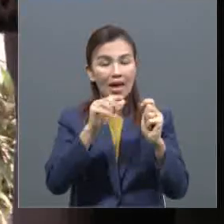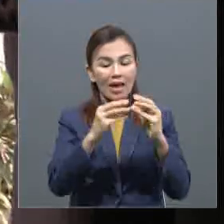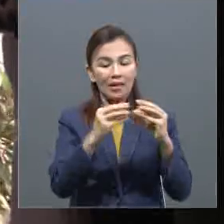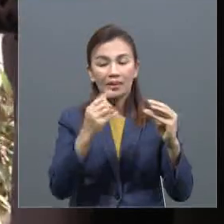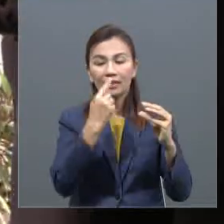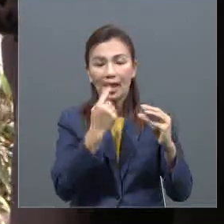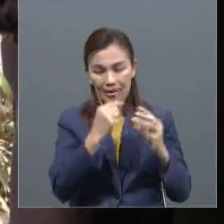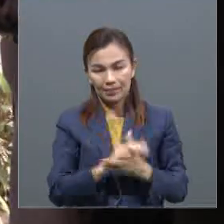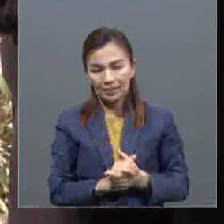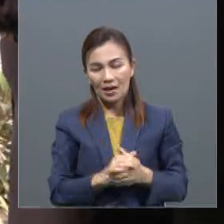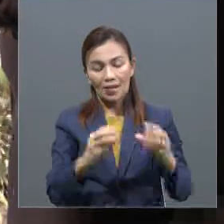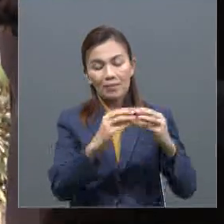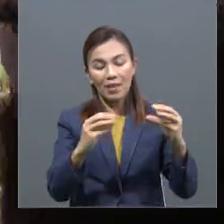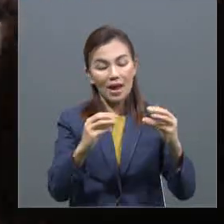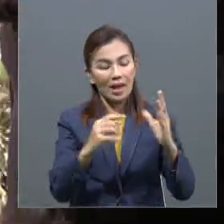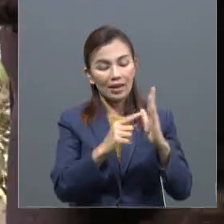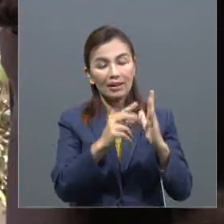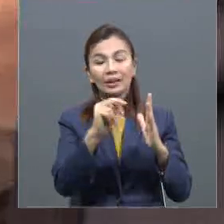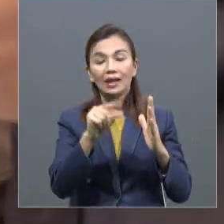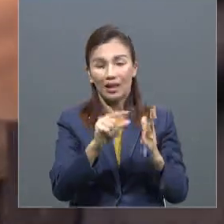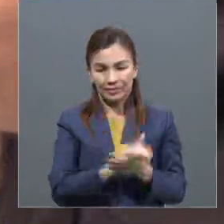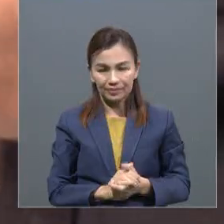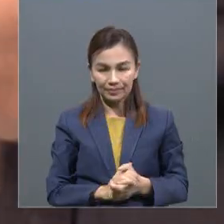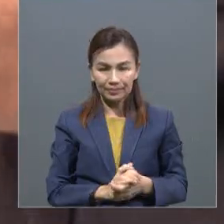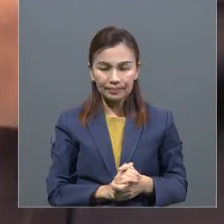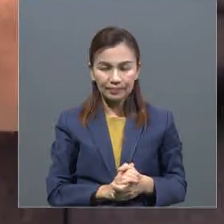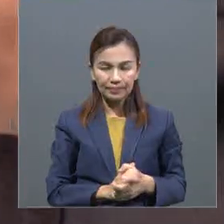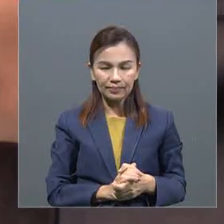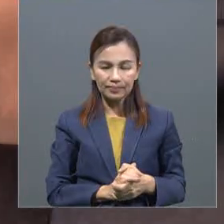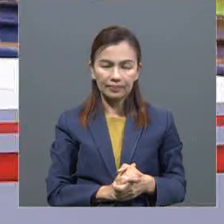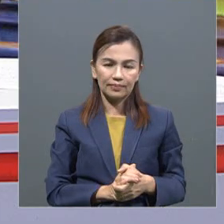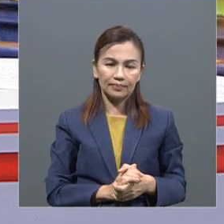ปรามยาเสพติดทำให้ตรวจยึดยาบ้านได้เพิ่มมากขึ้นค่ะ